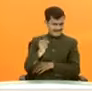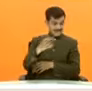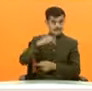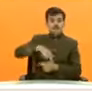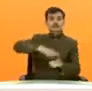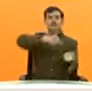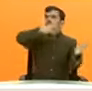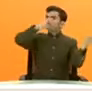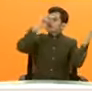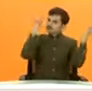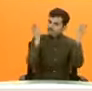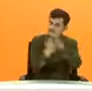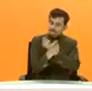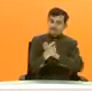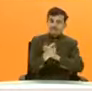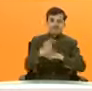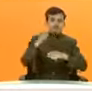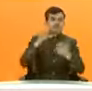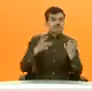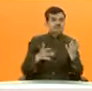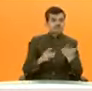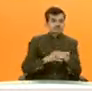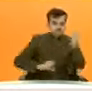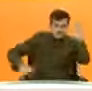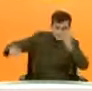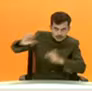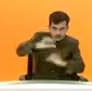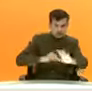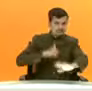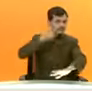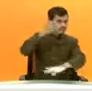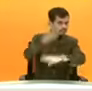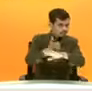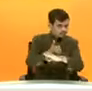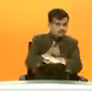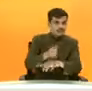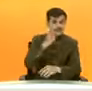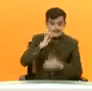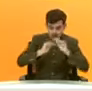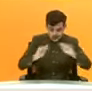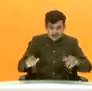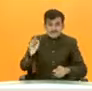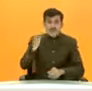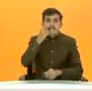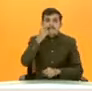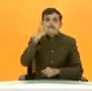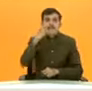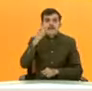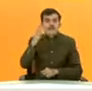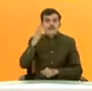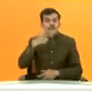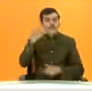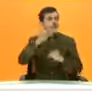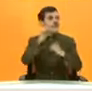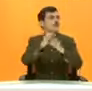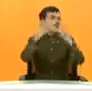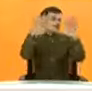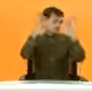अब वहां एक साइंस सेंटर बच्चों और उनके माता-पिता के लिए उम्मीद की नई किरण बन गया